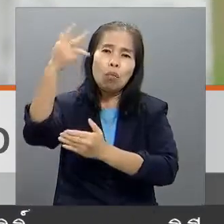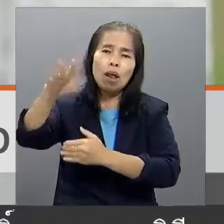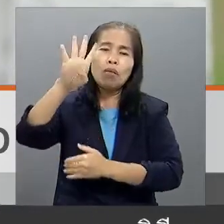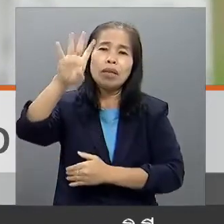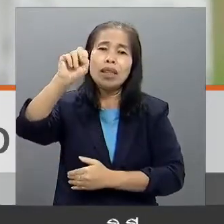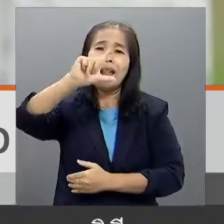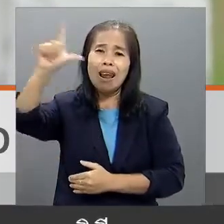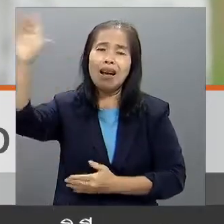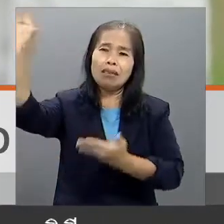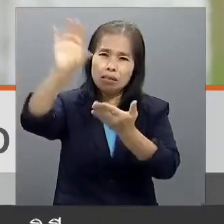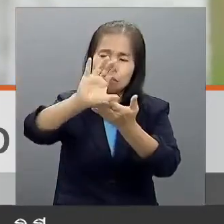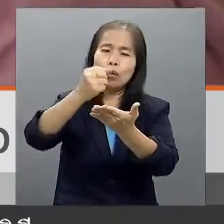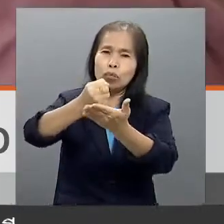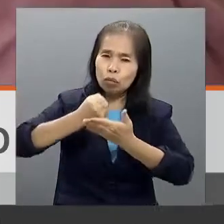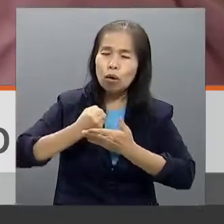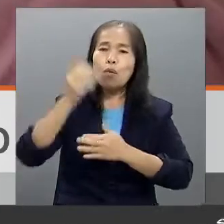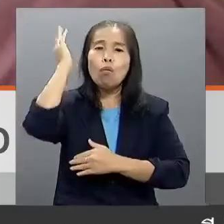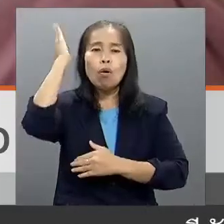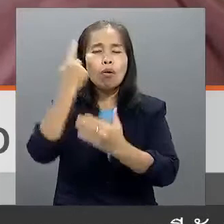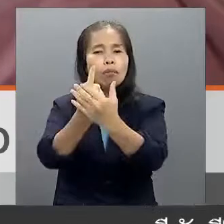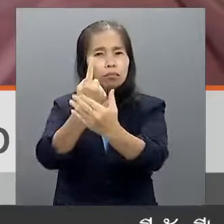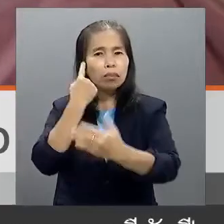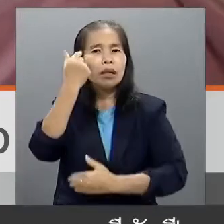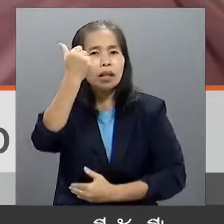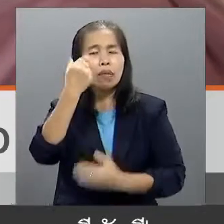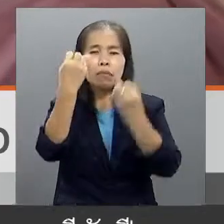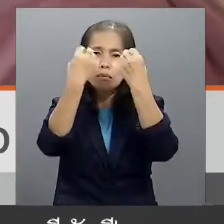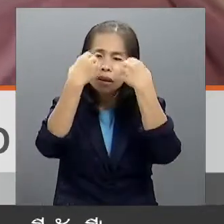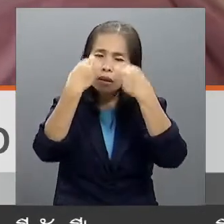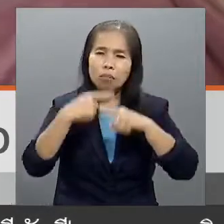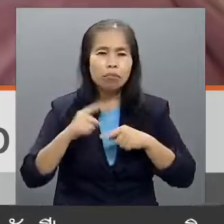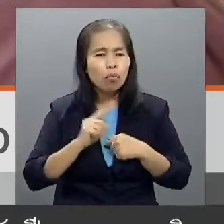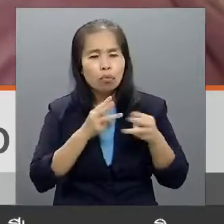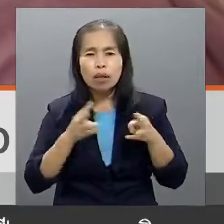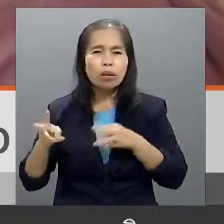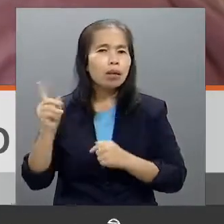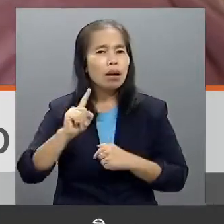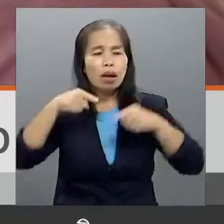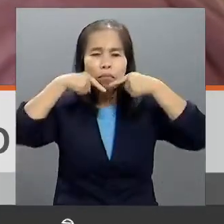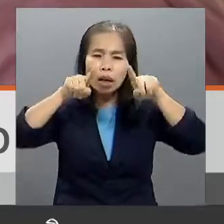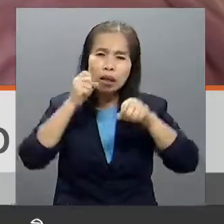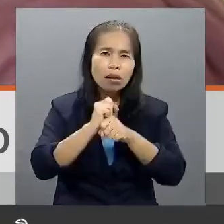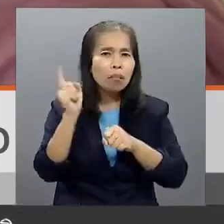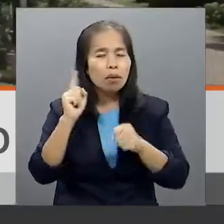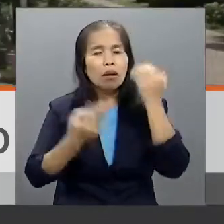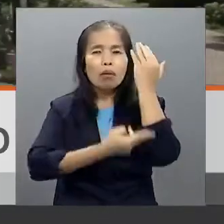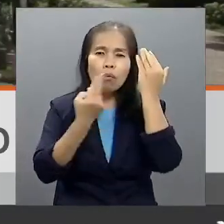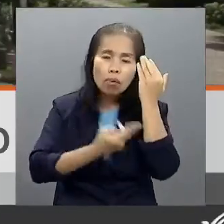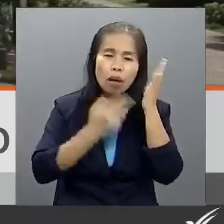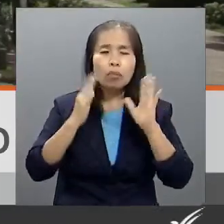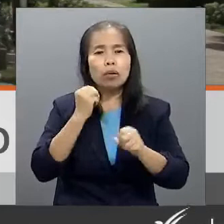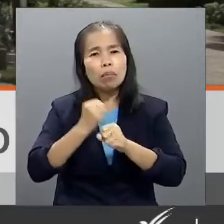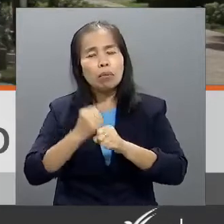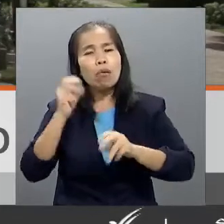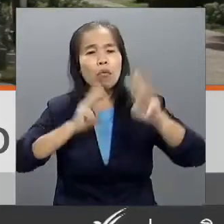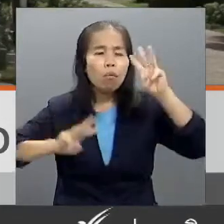การนำวทยากรมาให้ความรู้ในเรื่การเป็เจ้าบ้านที่ดีแ่พนัานโรงแรมที่กำลงประสบปัญหาการวางงานตัวแท